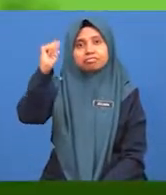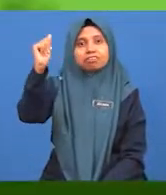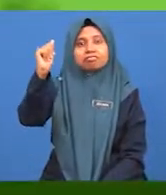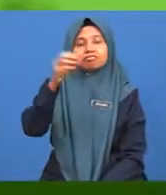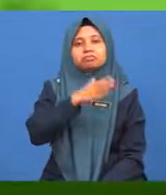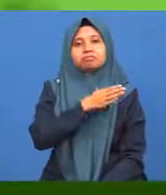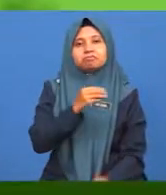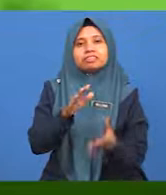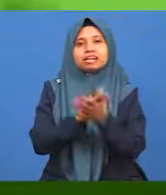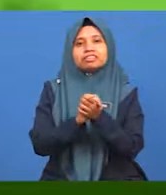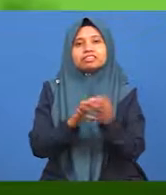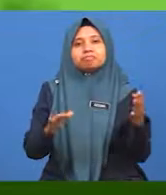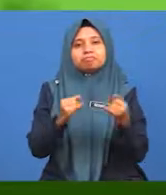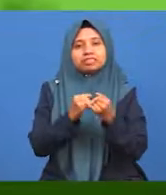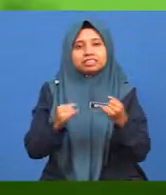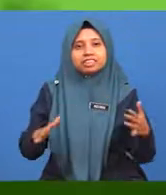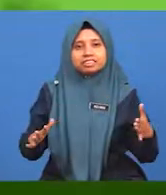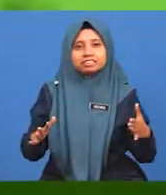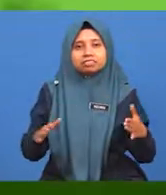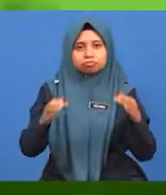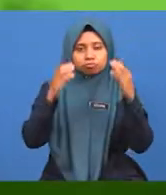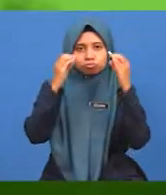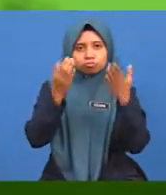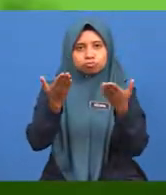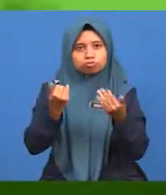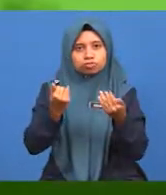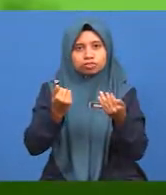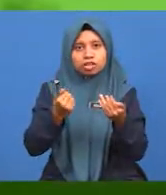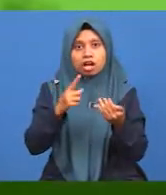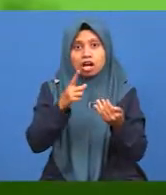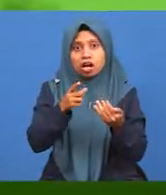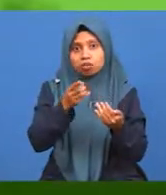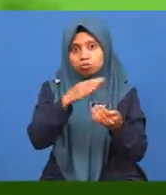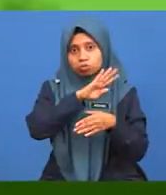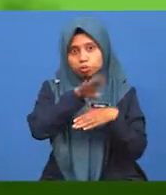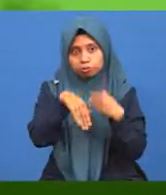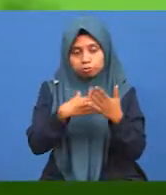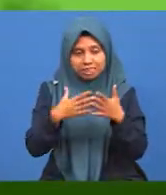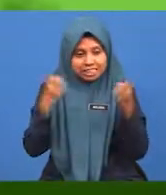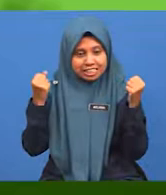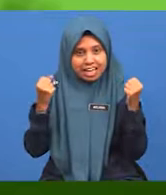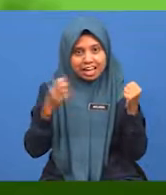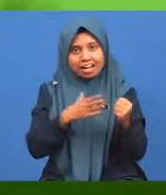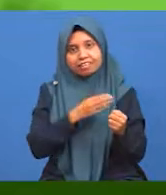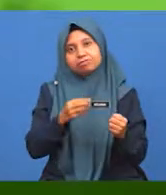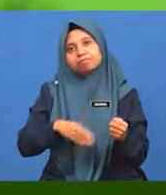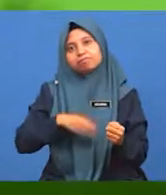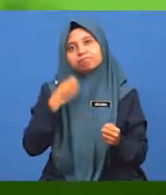Assalamualaikum dan selamat sejahtera. Cikgu harap kamu sihat dan ceria